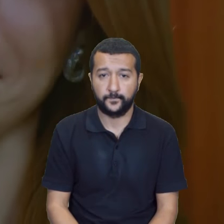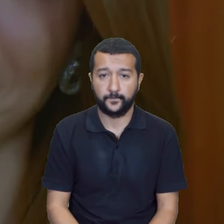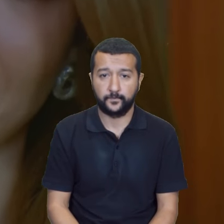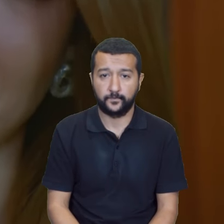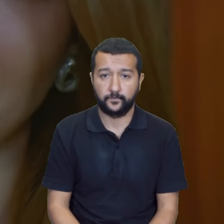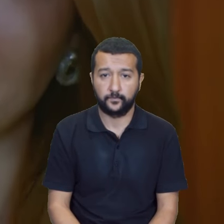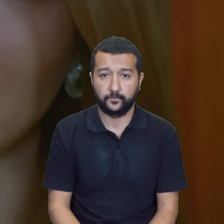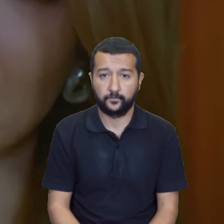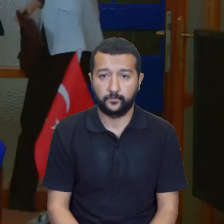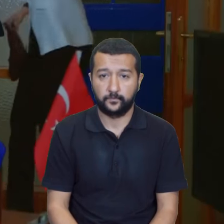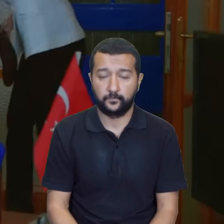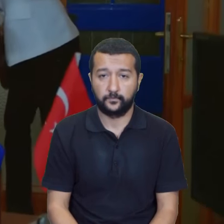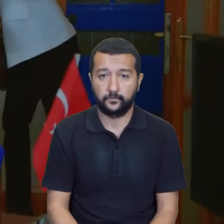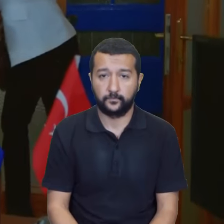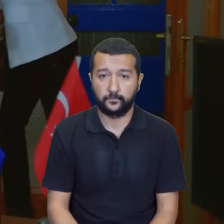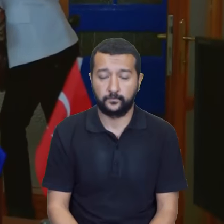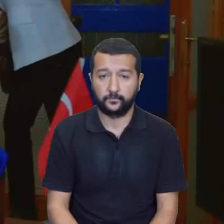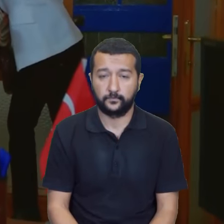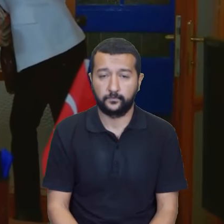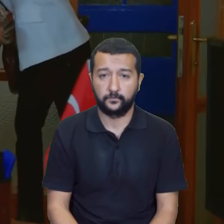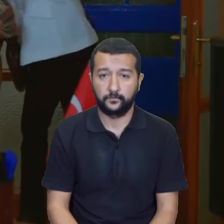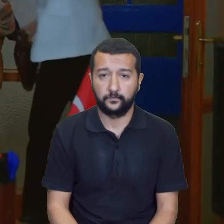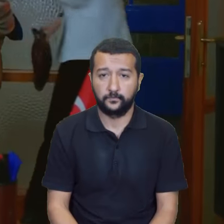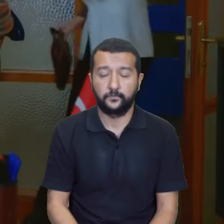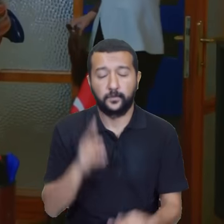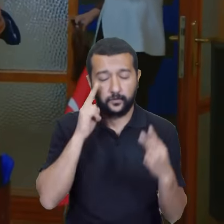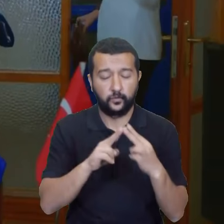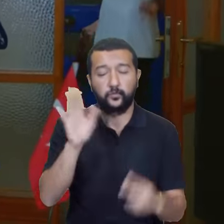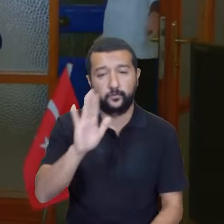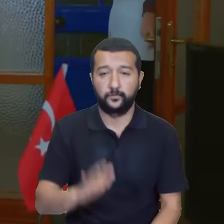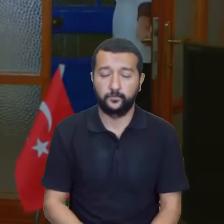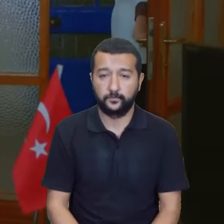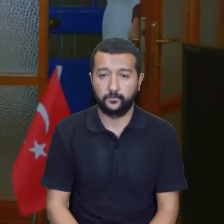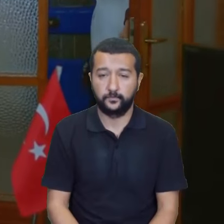Duygulandı, ağlamaklı, eğilip yanaklarından öptü.